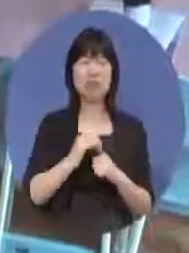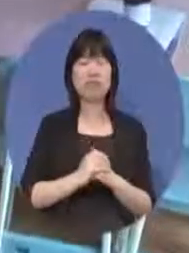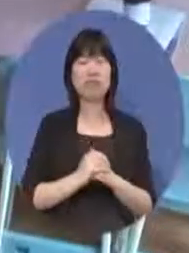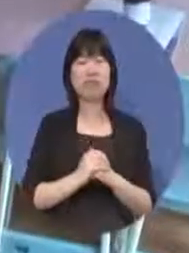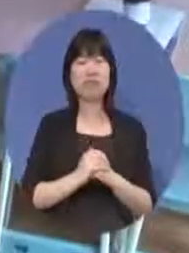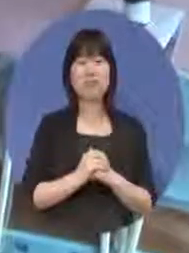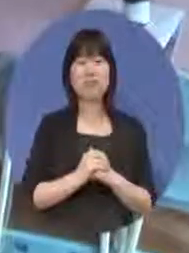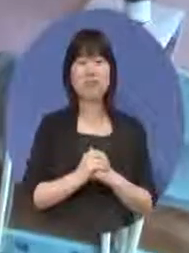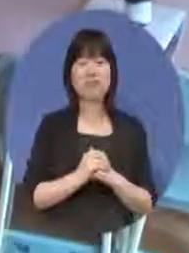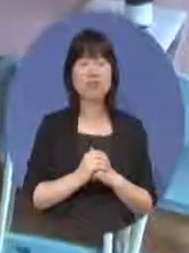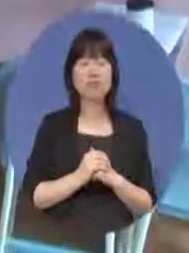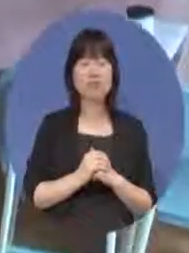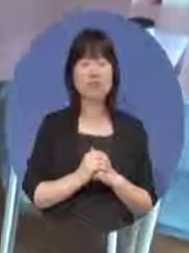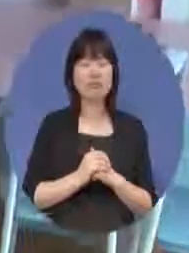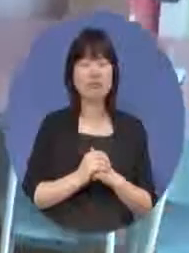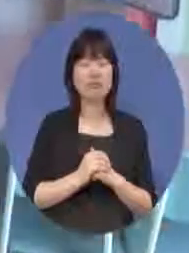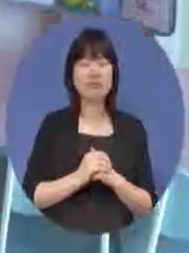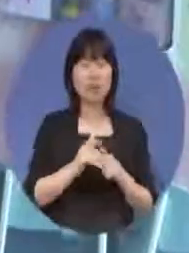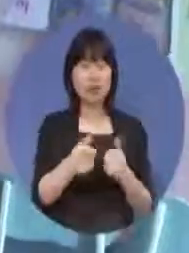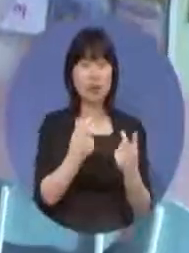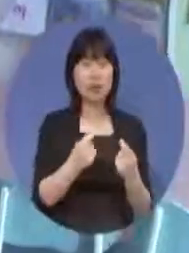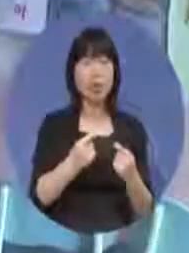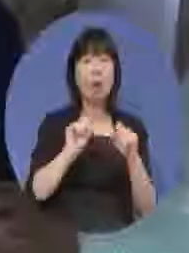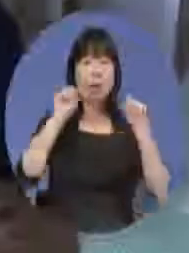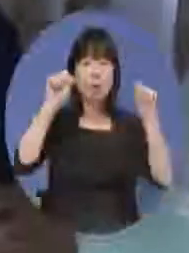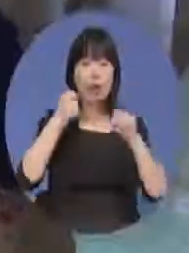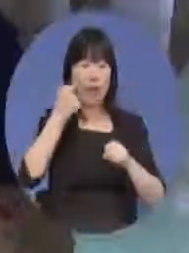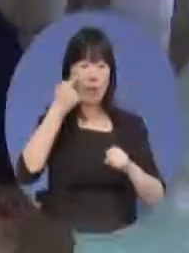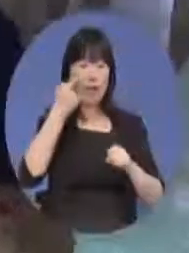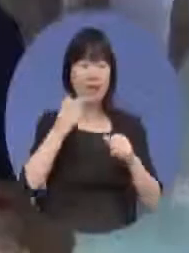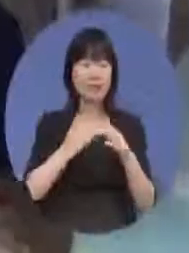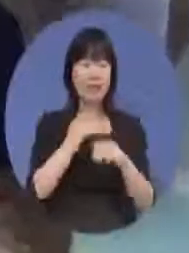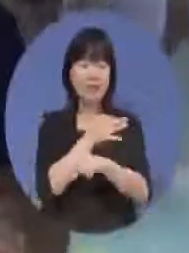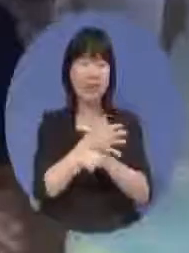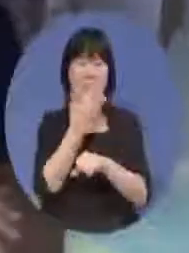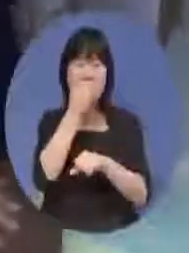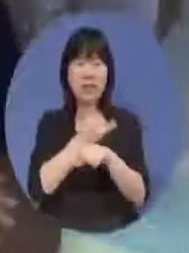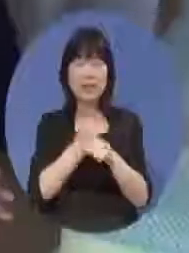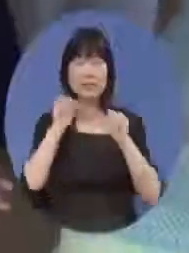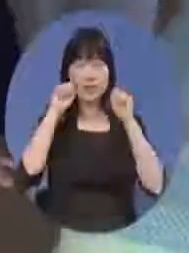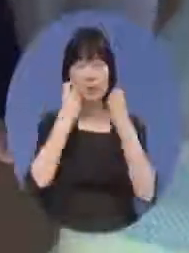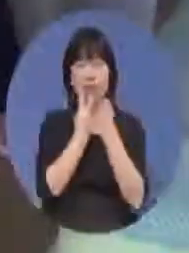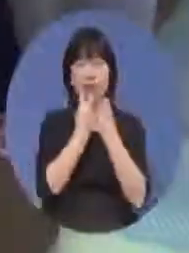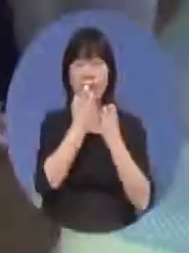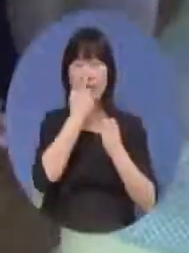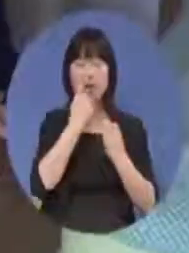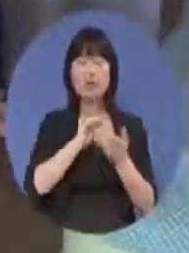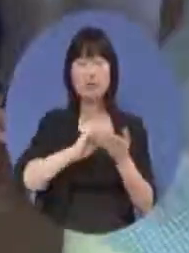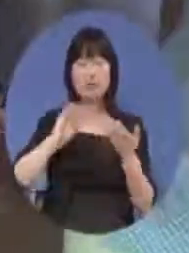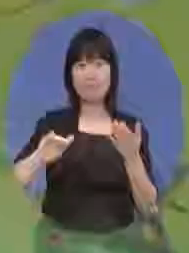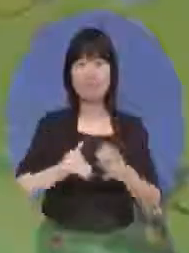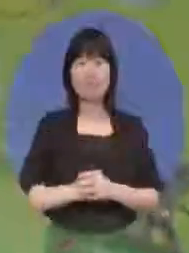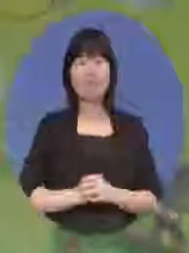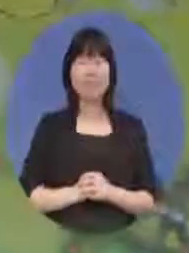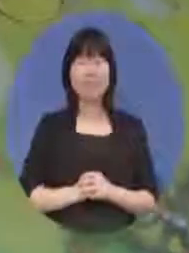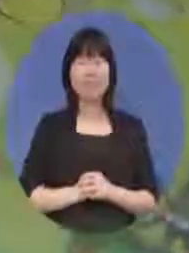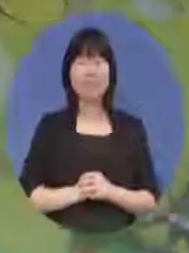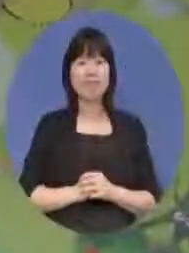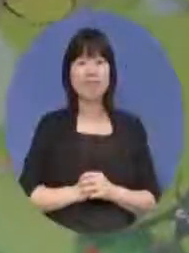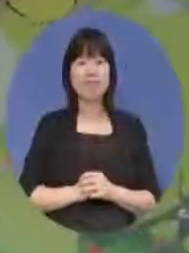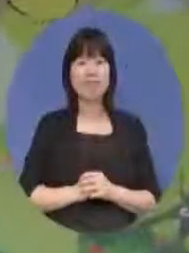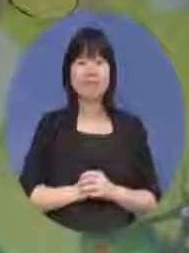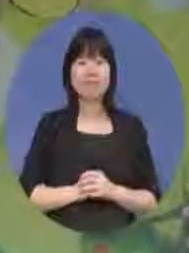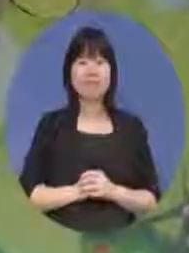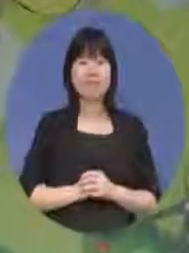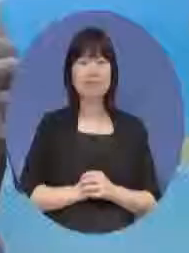그다음에 내쉬면서 올라가고 집에서 간단하게 할 수 있는 운동법을 배워봤습니다. 그렇습니다. 펴지